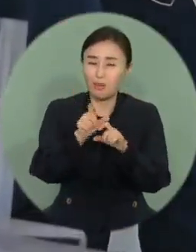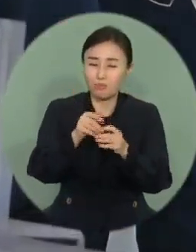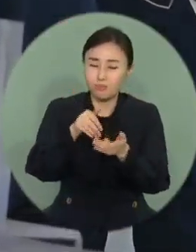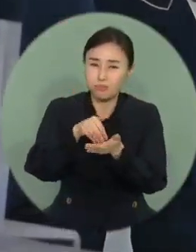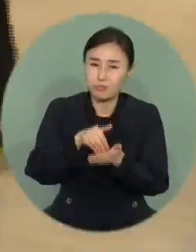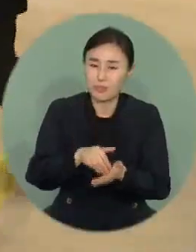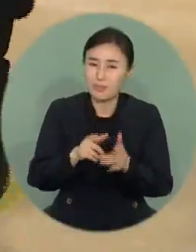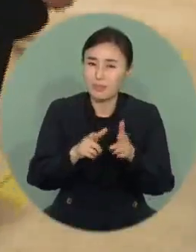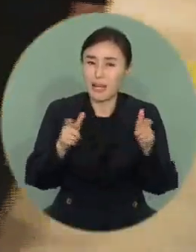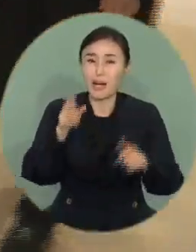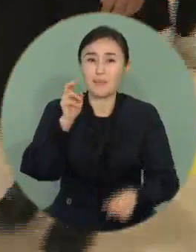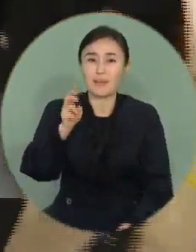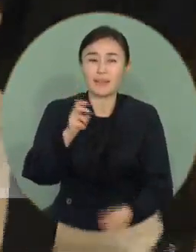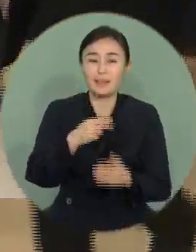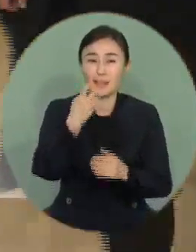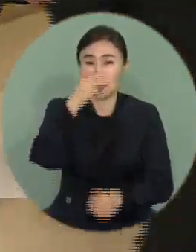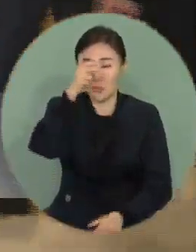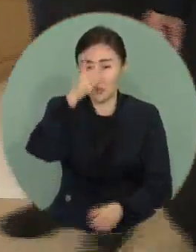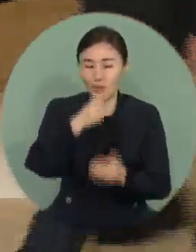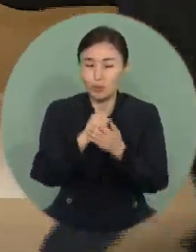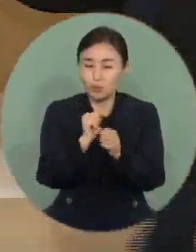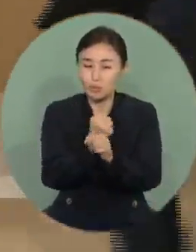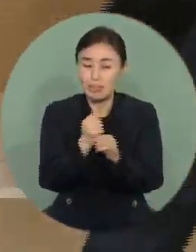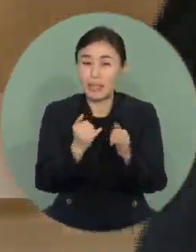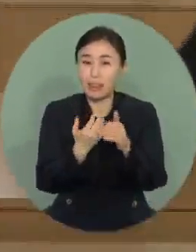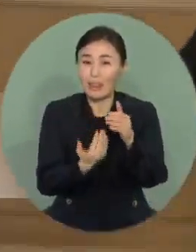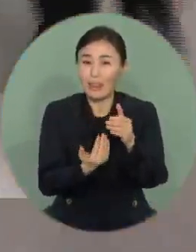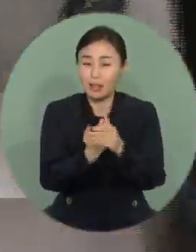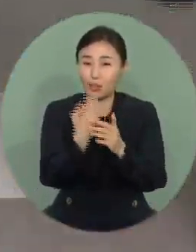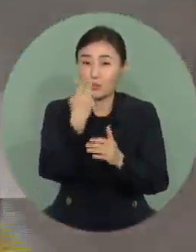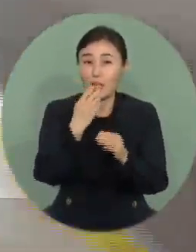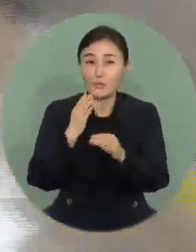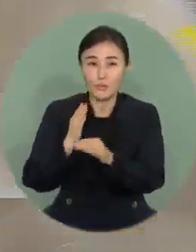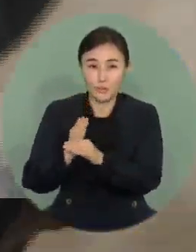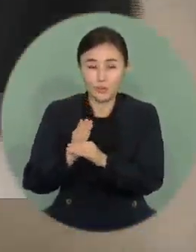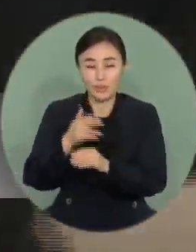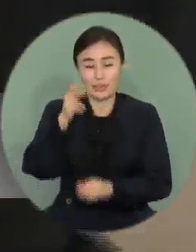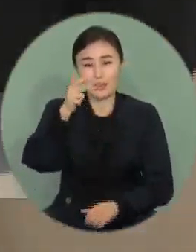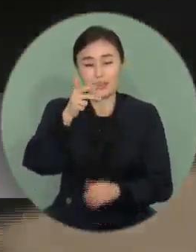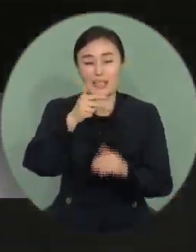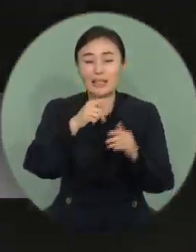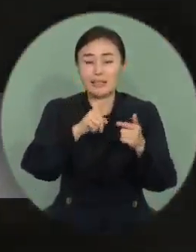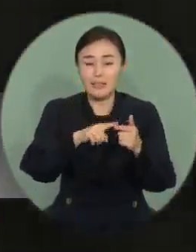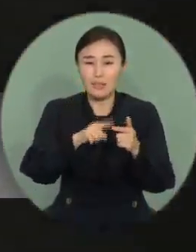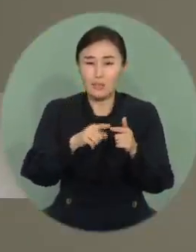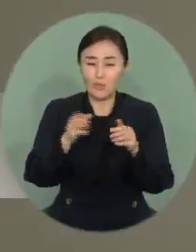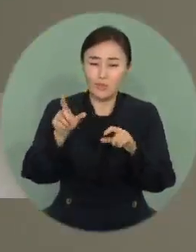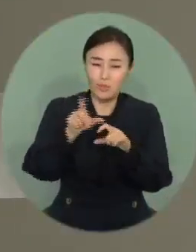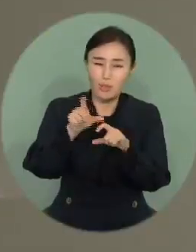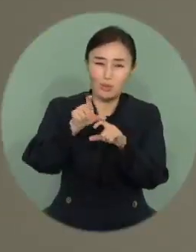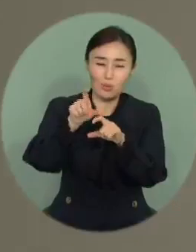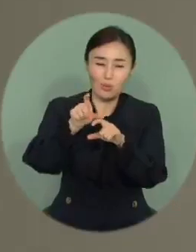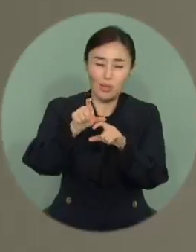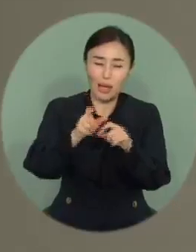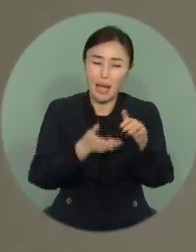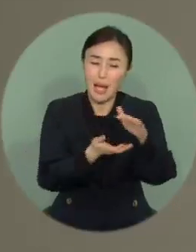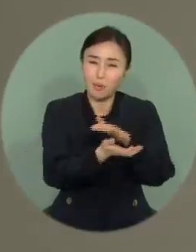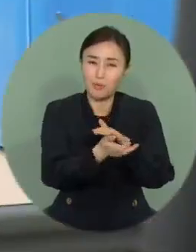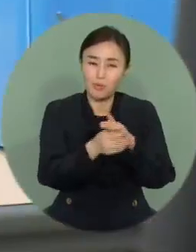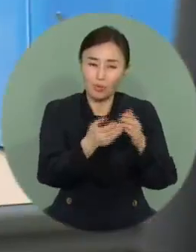높습니다 한편 검경 브로커 사건을 수사하고 있는 검찰은 경찰에 대한 추가 압수 수생 영장을